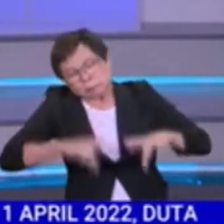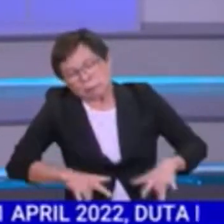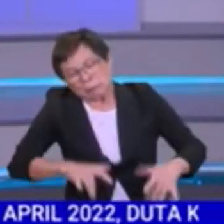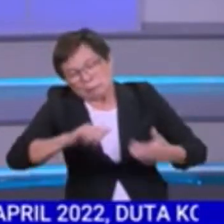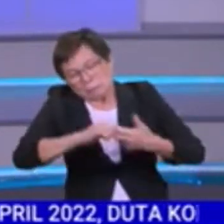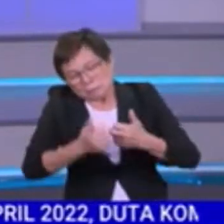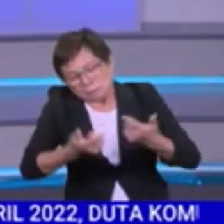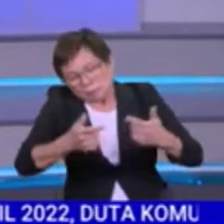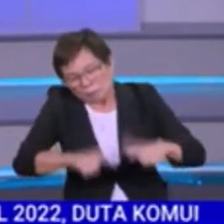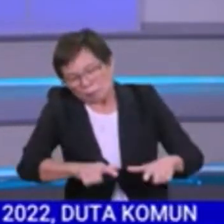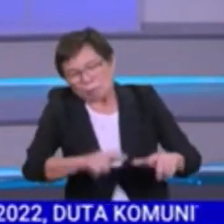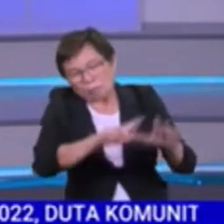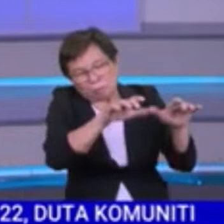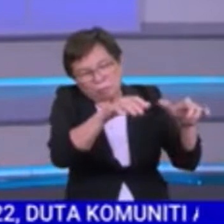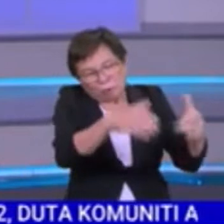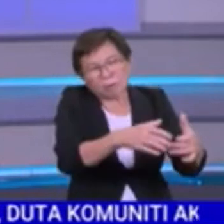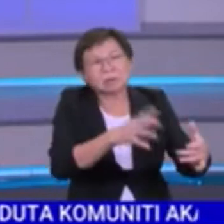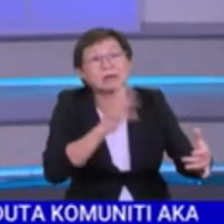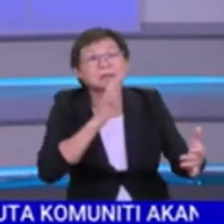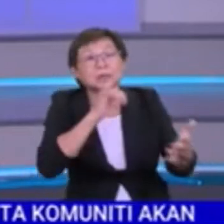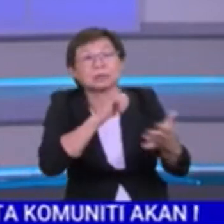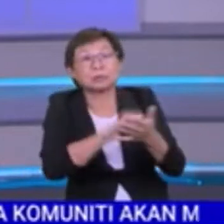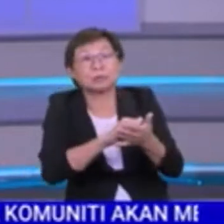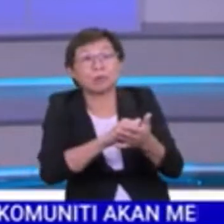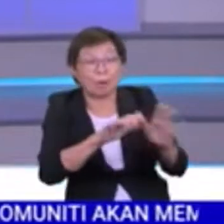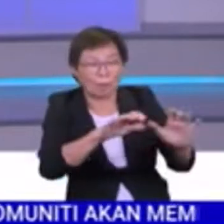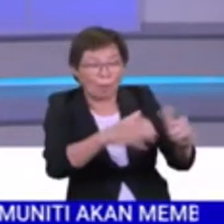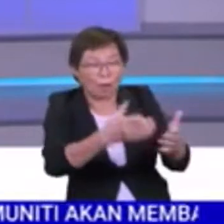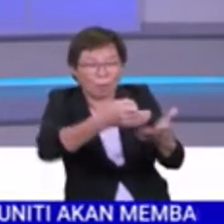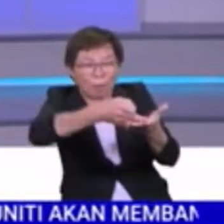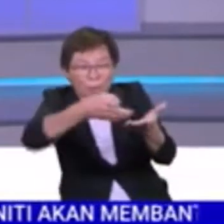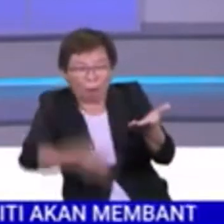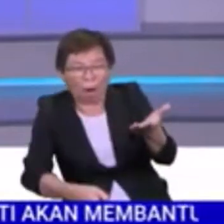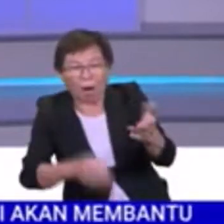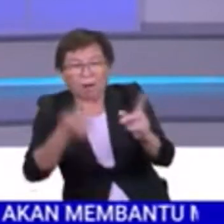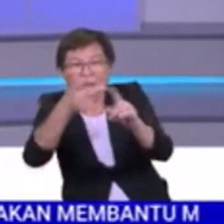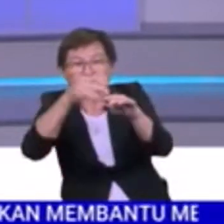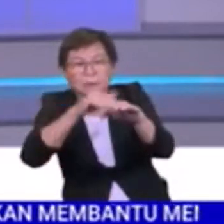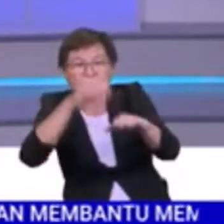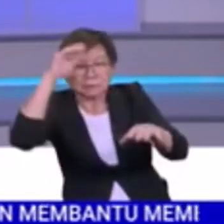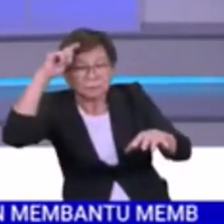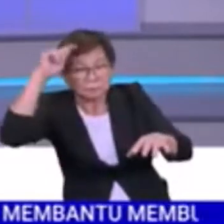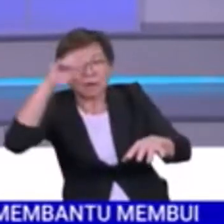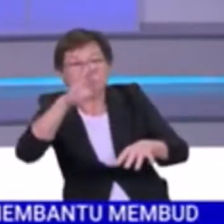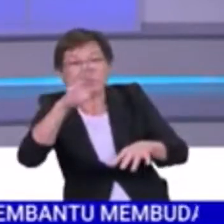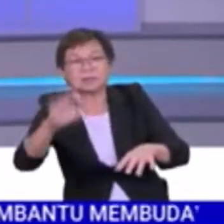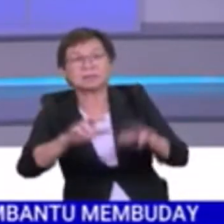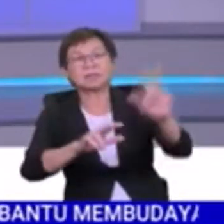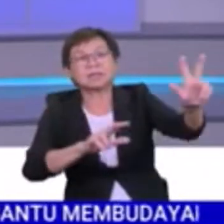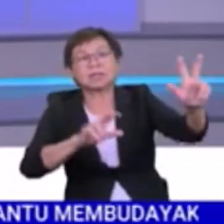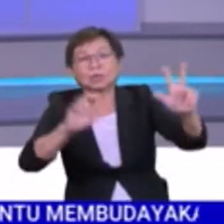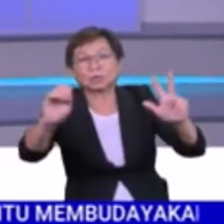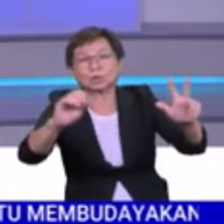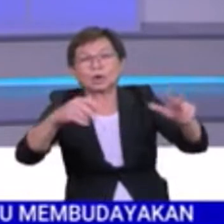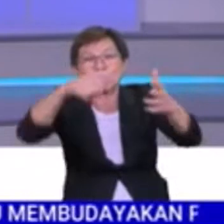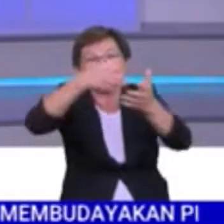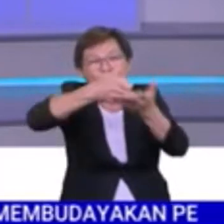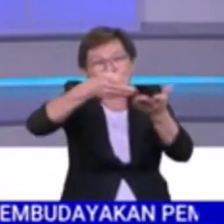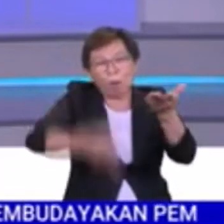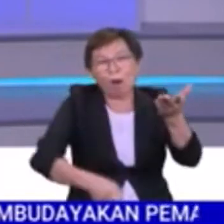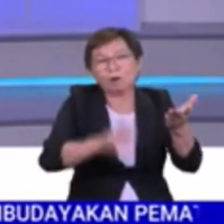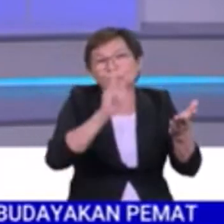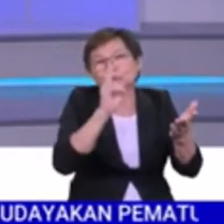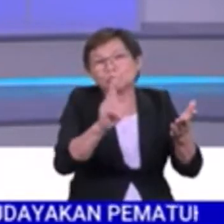yang melanda pasukan. Yusri berkata demikian selepas pasukannya tewas kepada Terengganu FC 2-3-0, kekalahan kedua The Boss